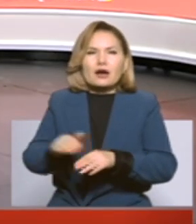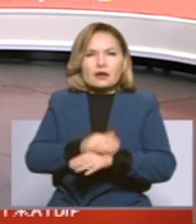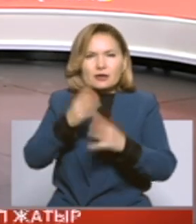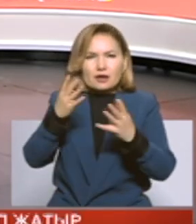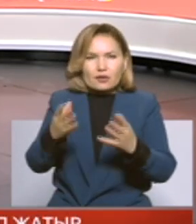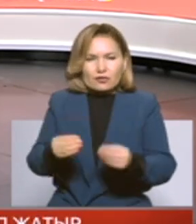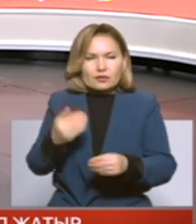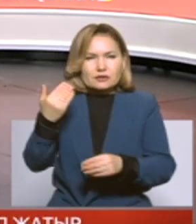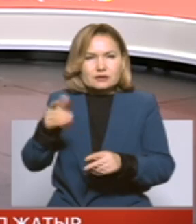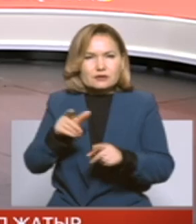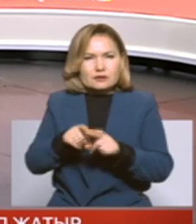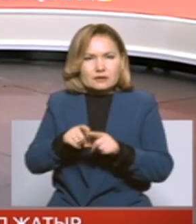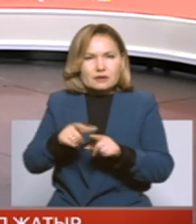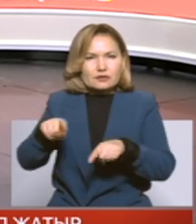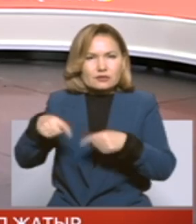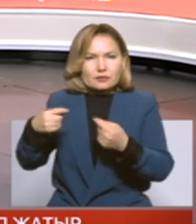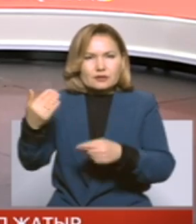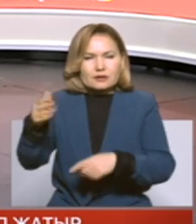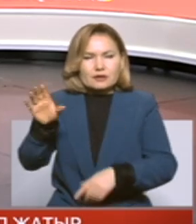ахуалмен бөліссеңіз.